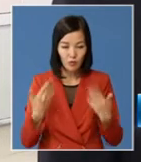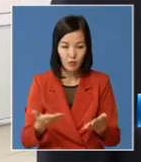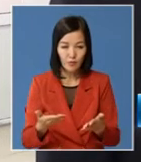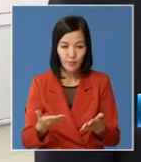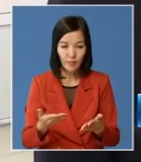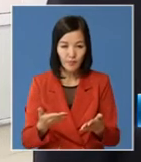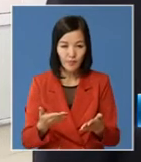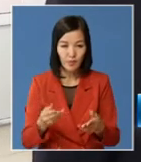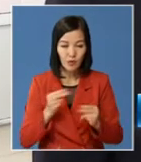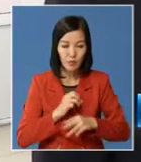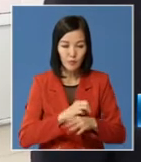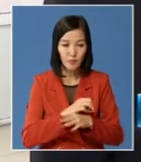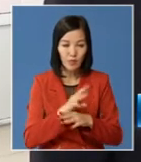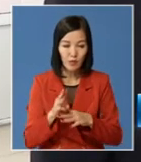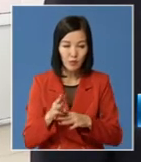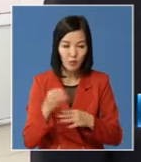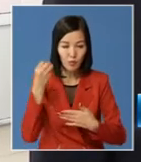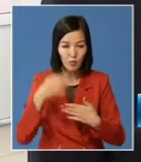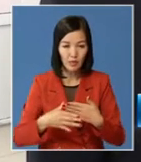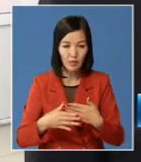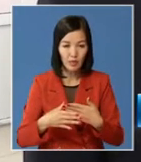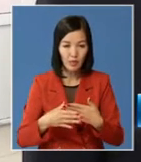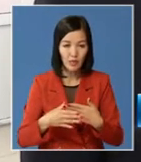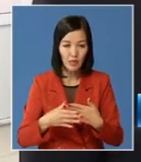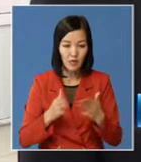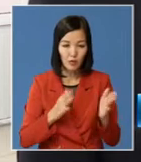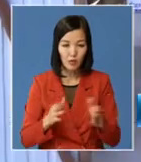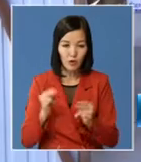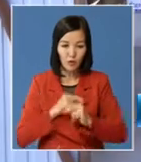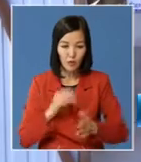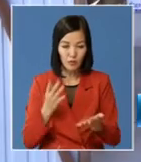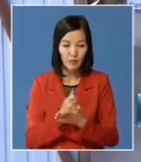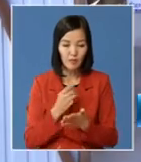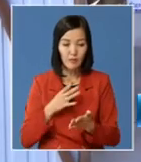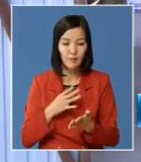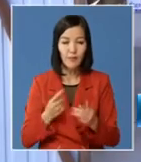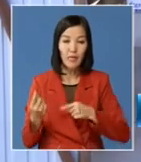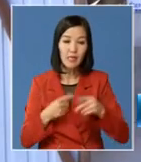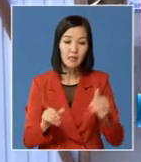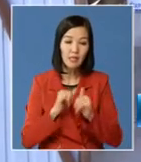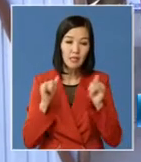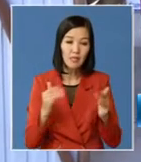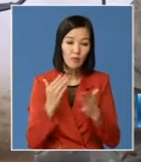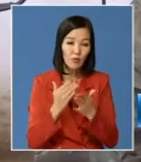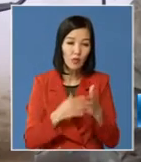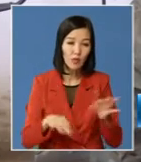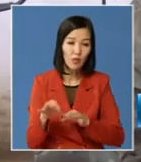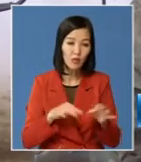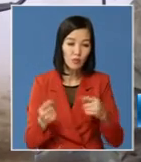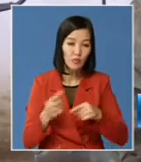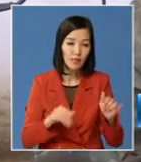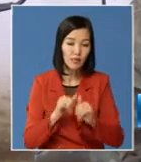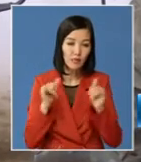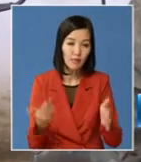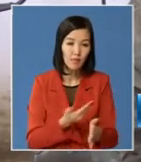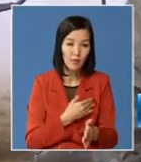Қаратал ауданының жұмыспен қамту орталығына маман ретінде тұрақты жұмысқа орналастым. Жаппай кәсіпкерлікті дамытуға арналған жоба бизнес бастаймын